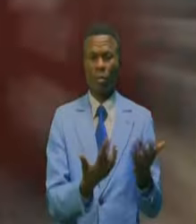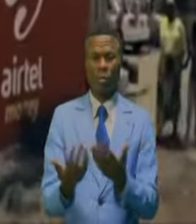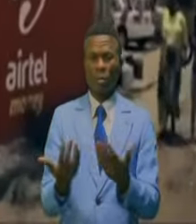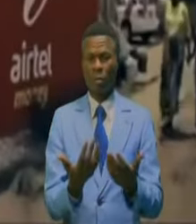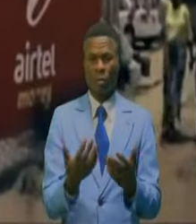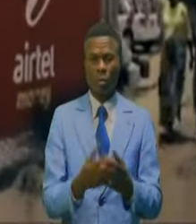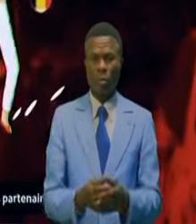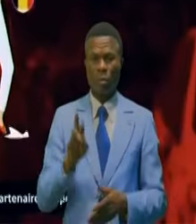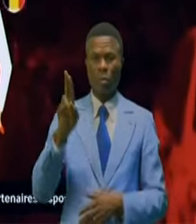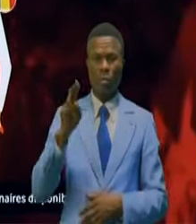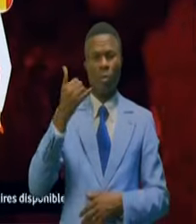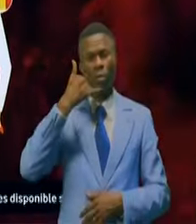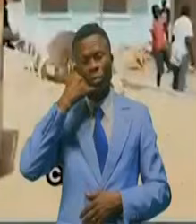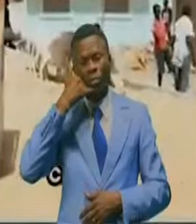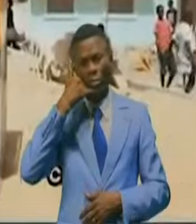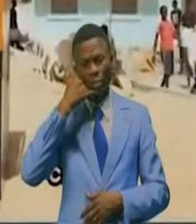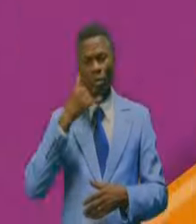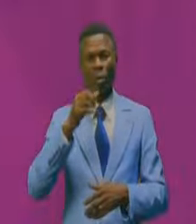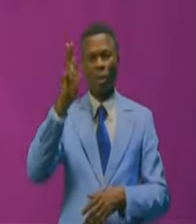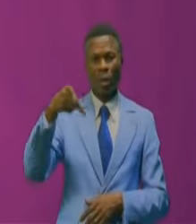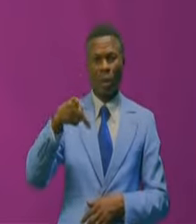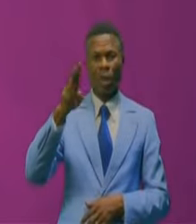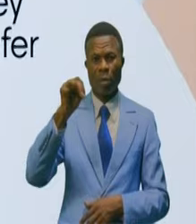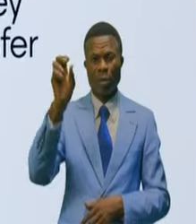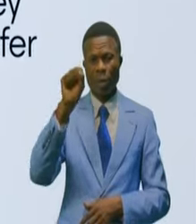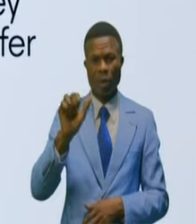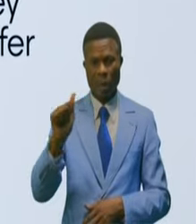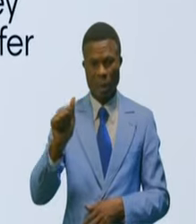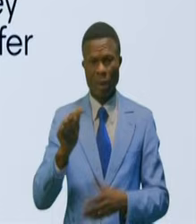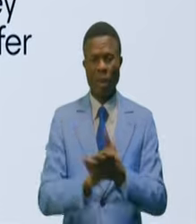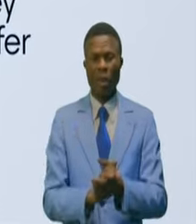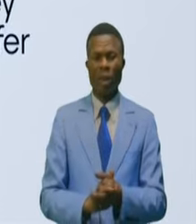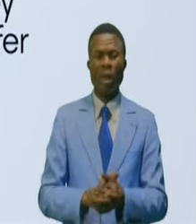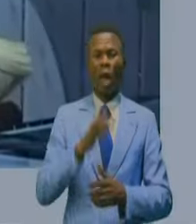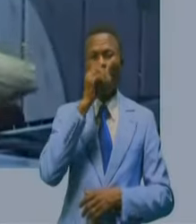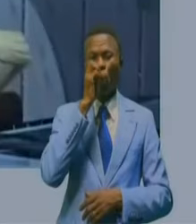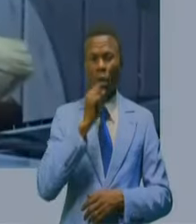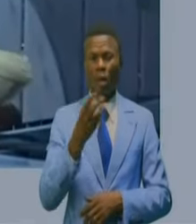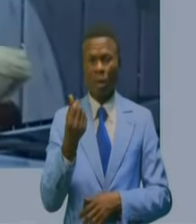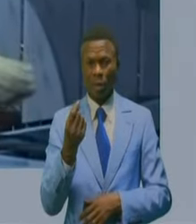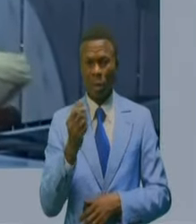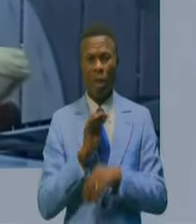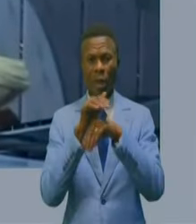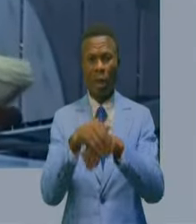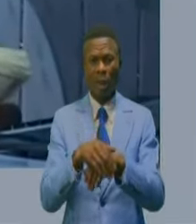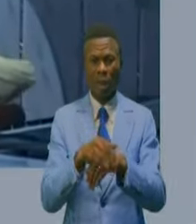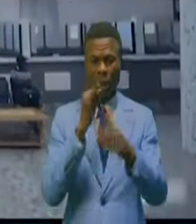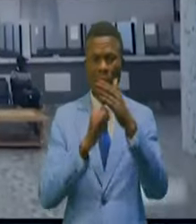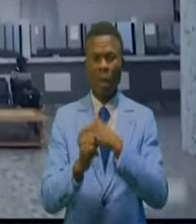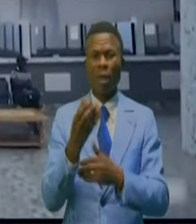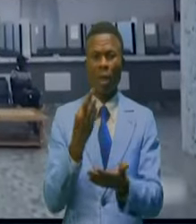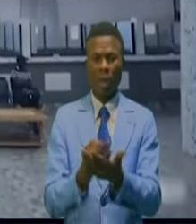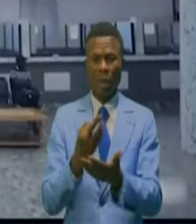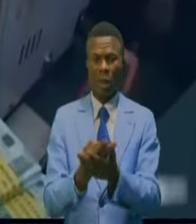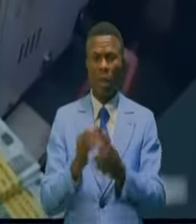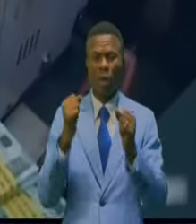cité Airtel Money, M-Pesa, Orange Money, Afrimani, Ria, MoneyGram et autres, contribuent à l'inclusion financière et